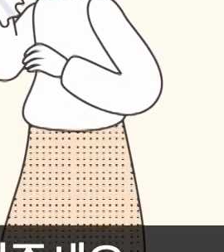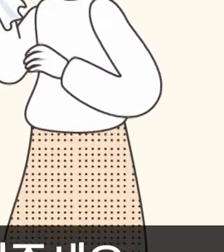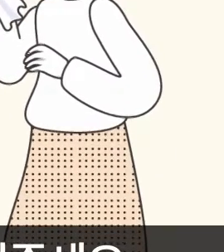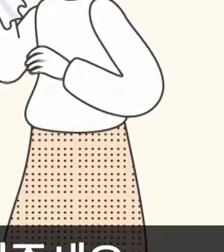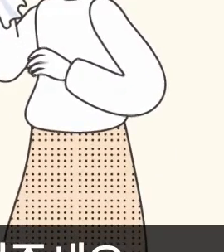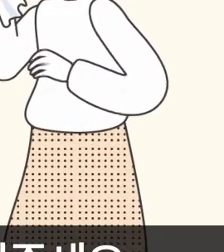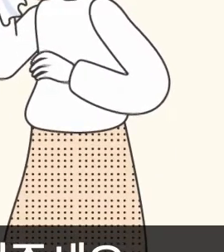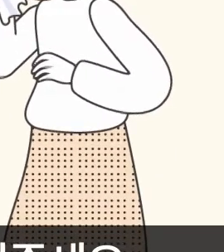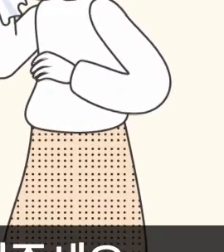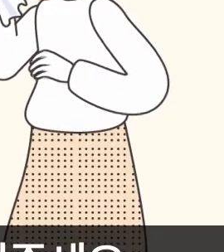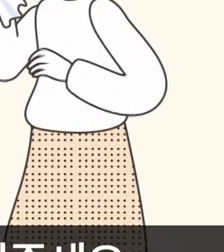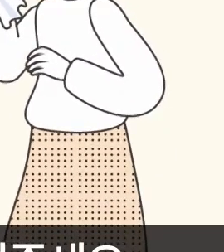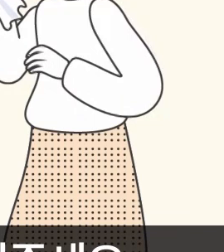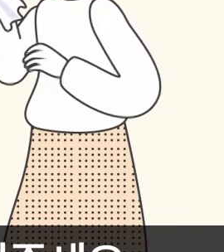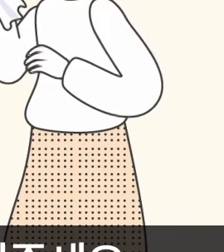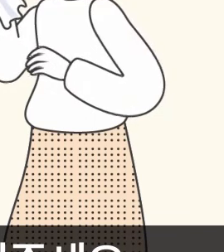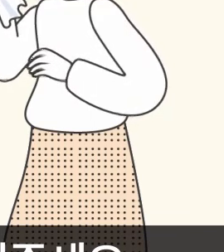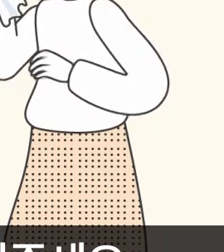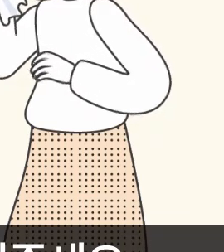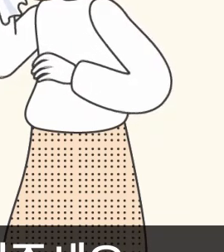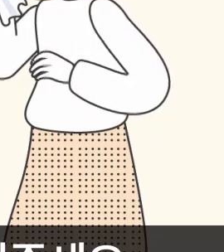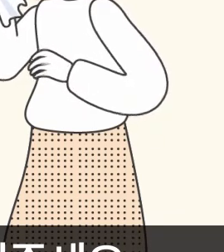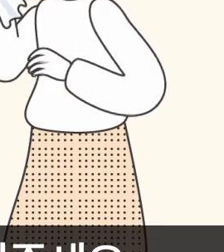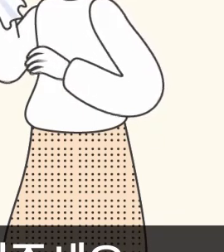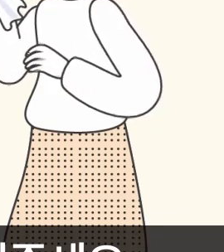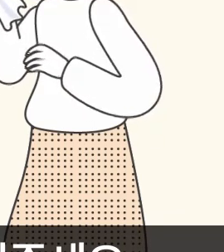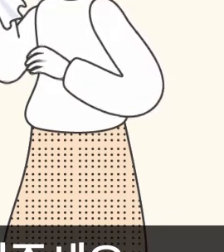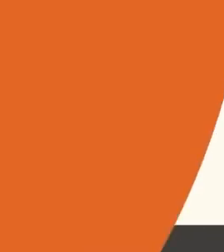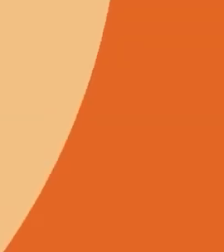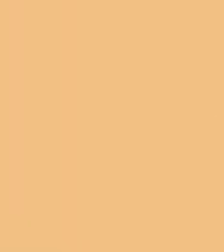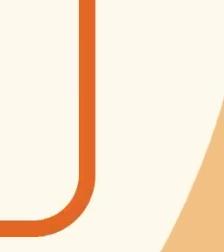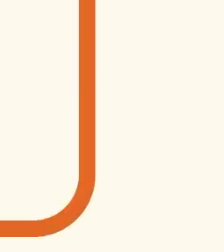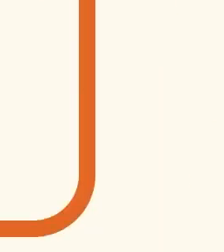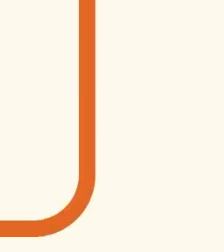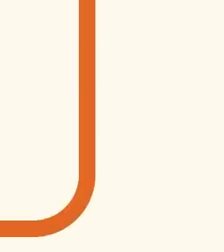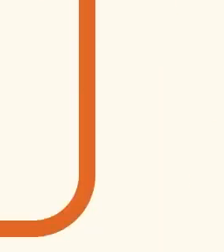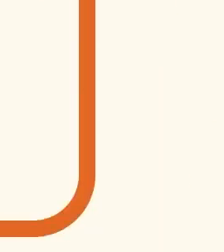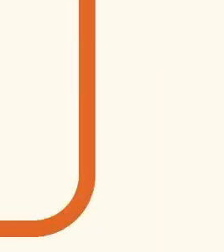시 해외 여행력을 의료진에게 알려 주세요.